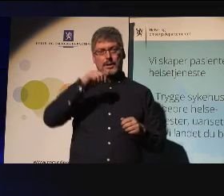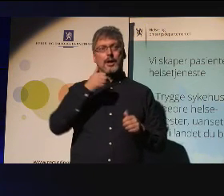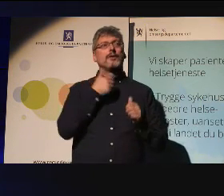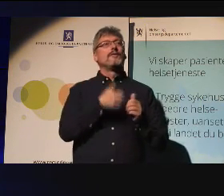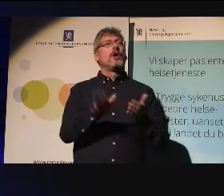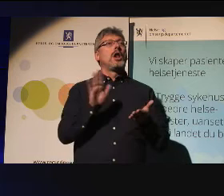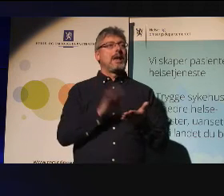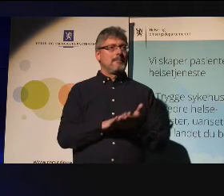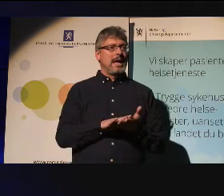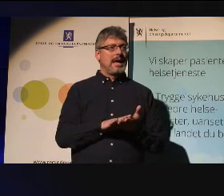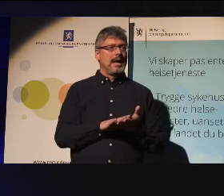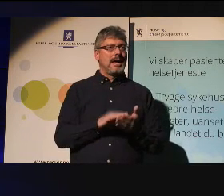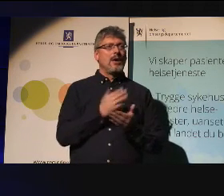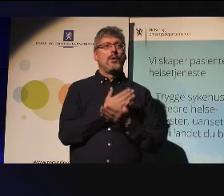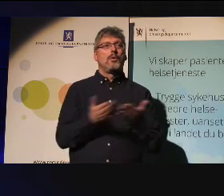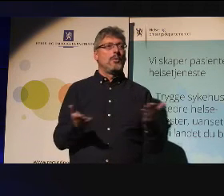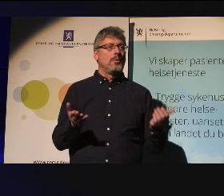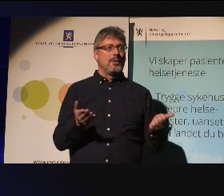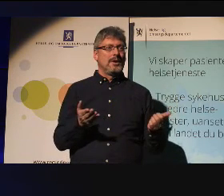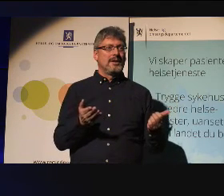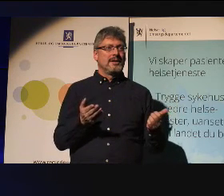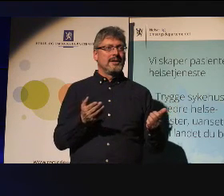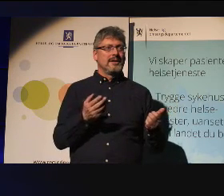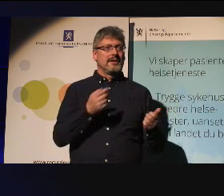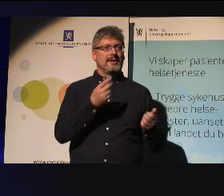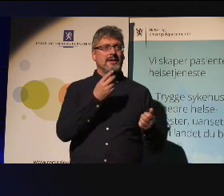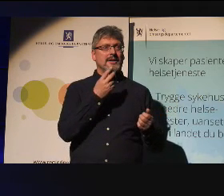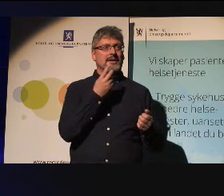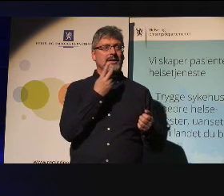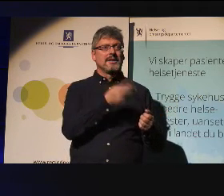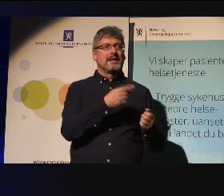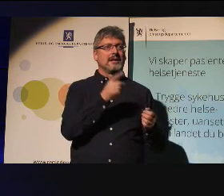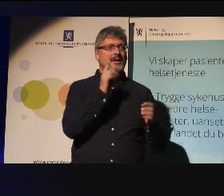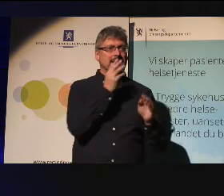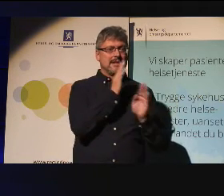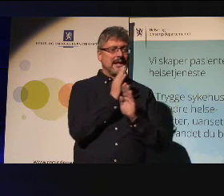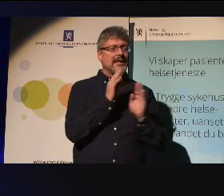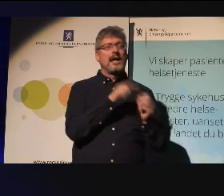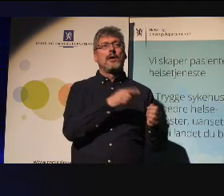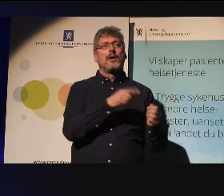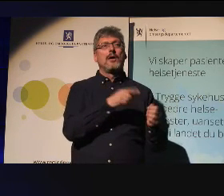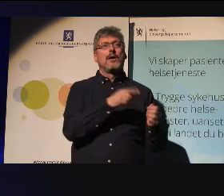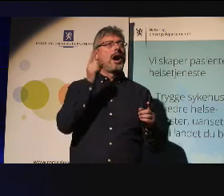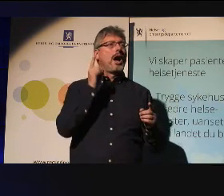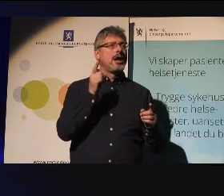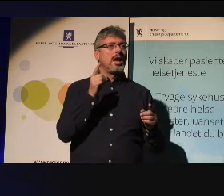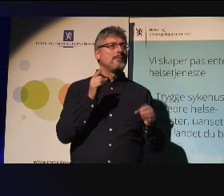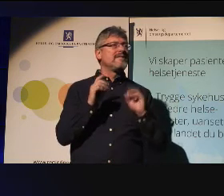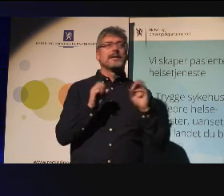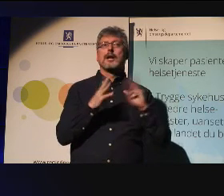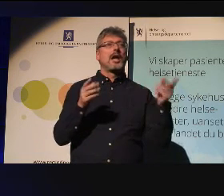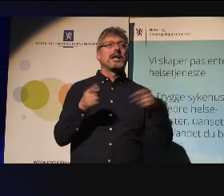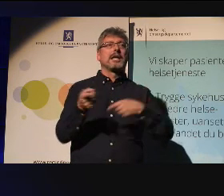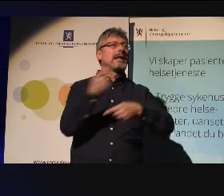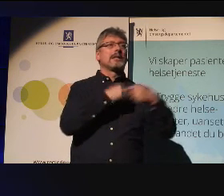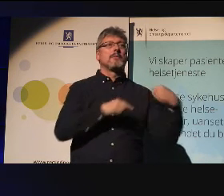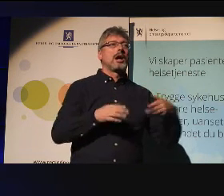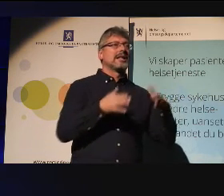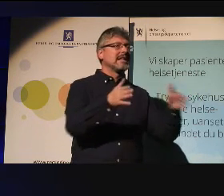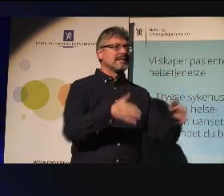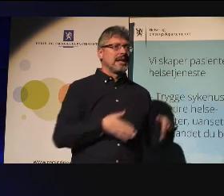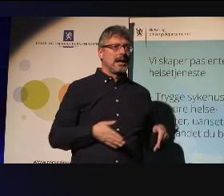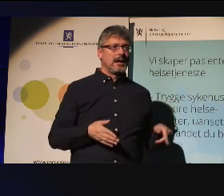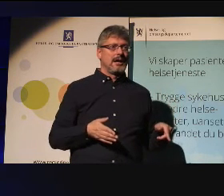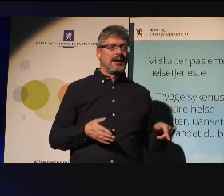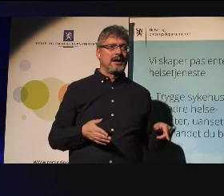uten at en titter. Her går alarmen om en ikke kommer seg tilbake til senga. Her